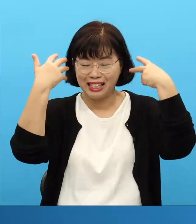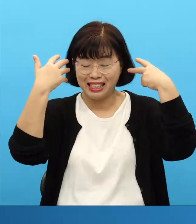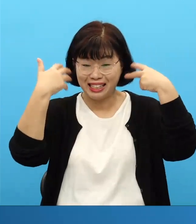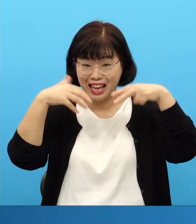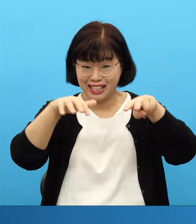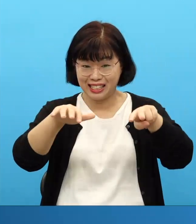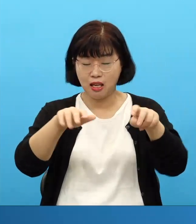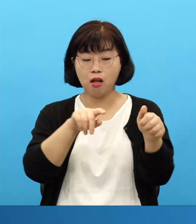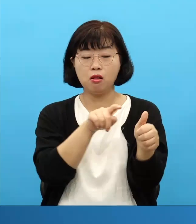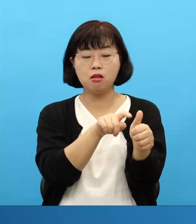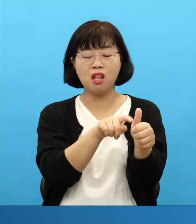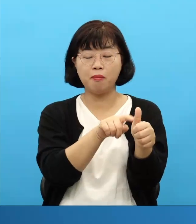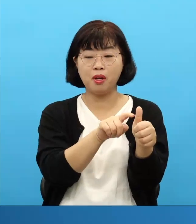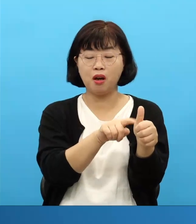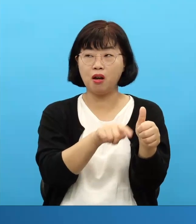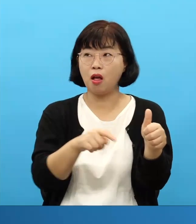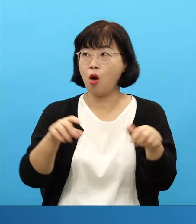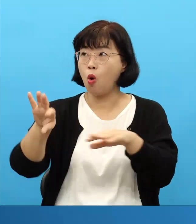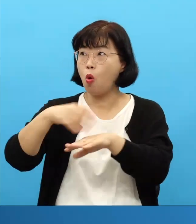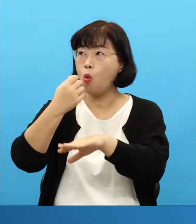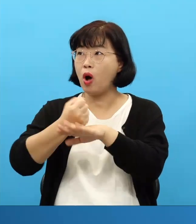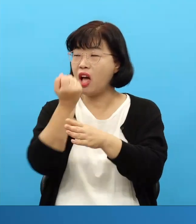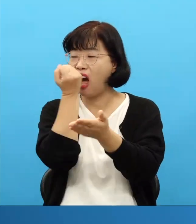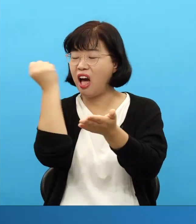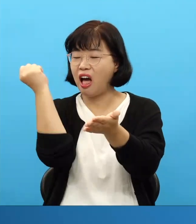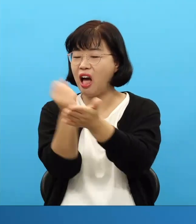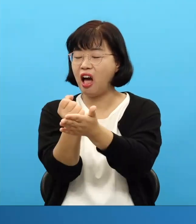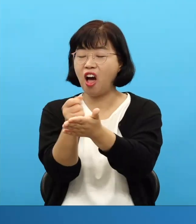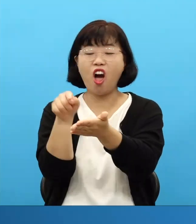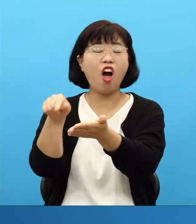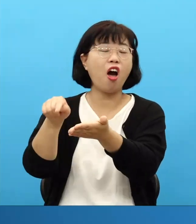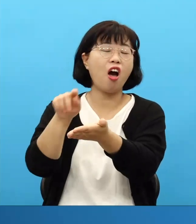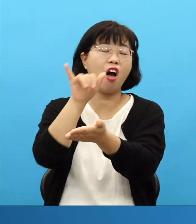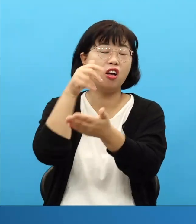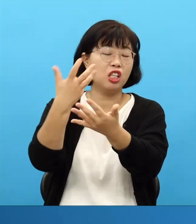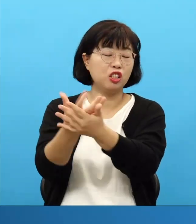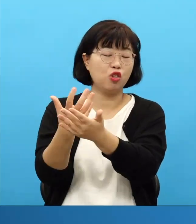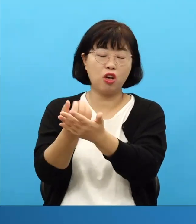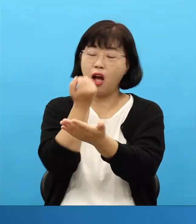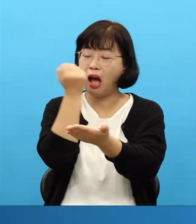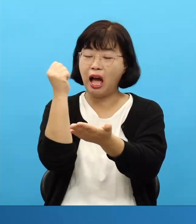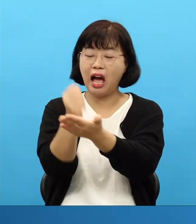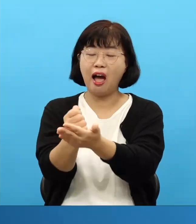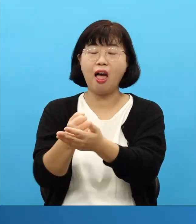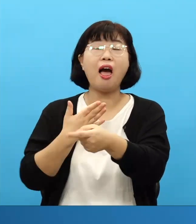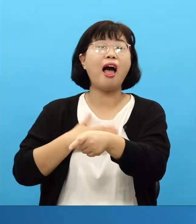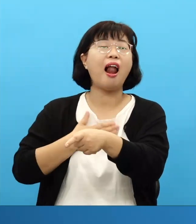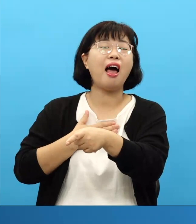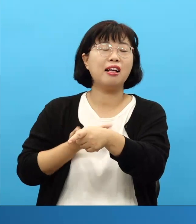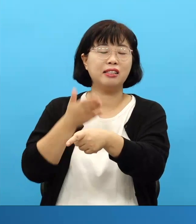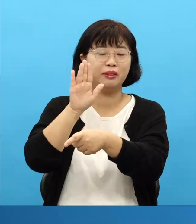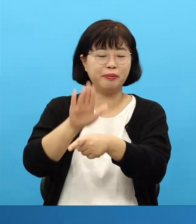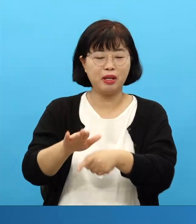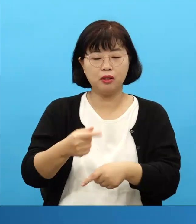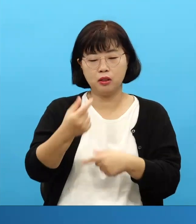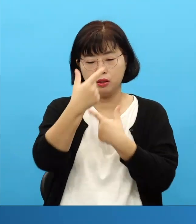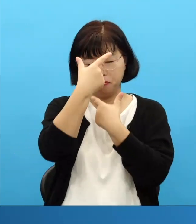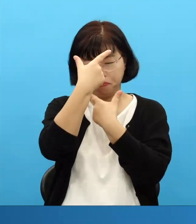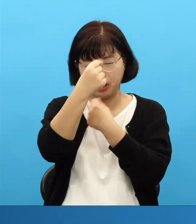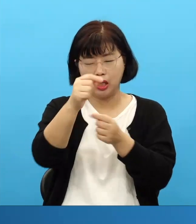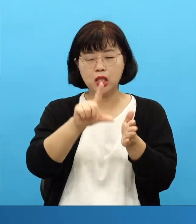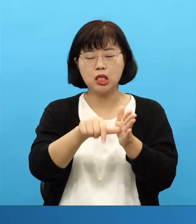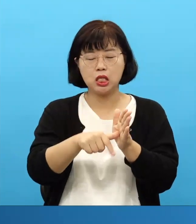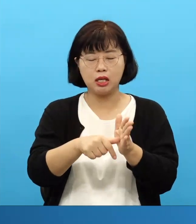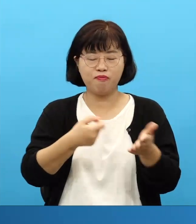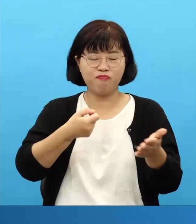even though he knew that the king had signed the decree. 좀 더 거슬러 가봤어요. And backtrack a little further. 다윗 같은 사람은 여호와가